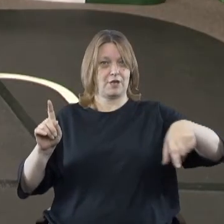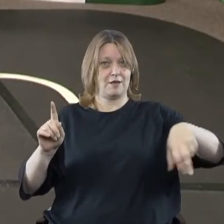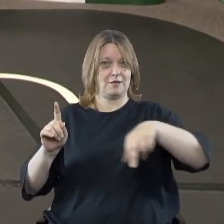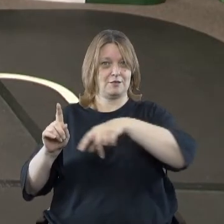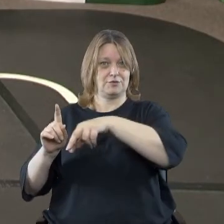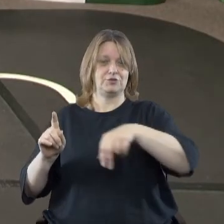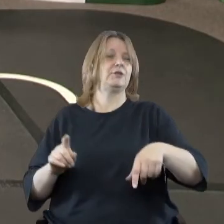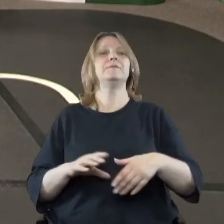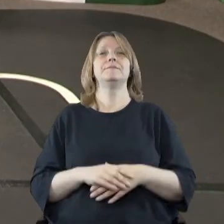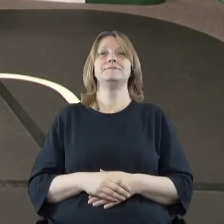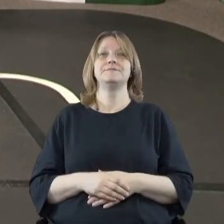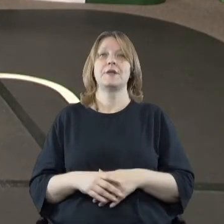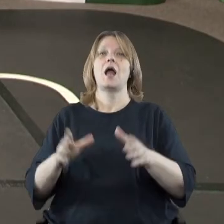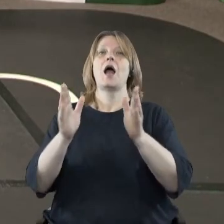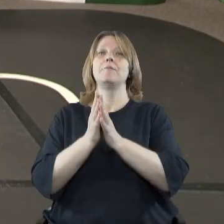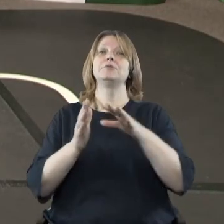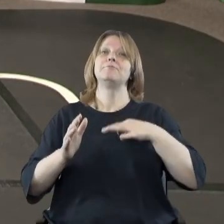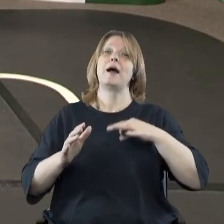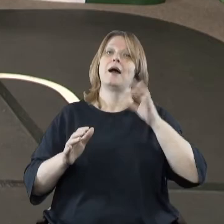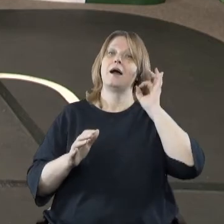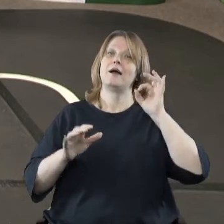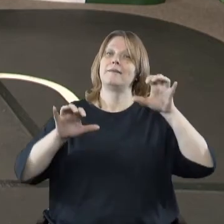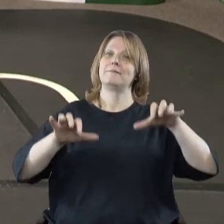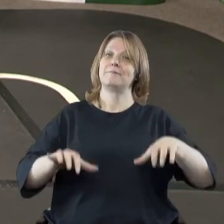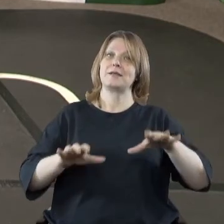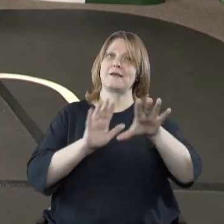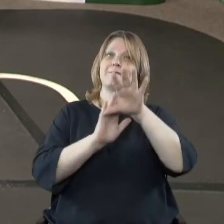proszę pani prezes, któryś znak sobie wybierze i...